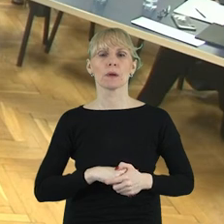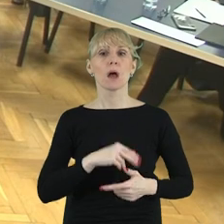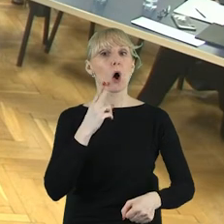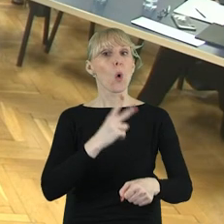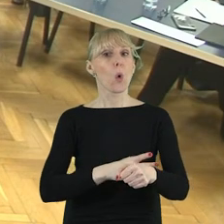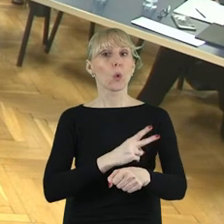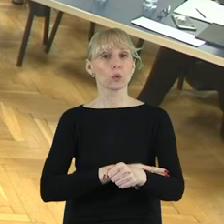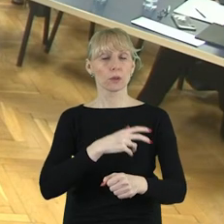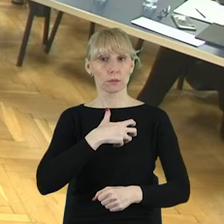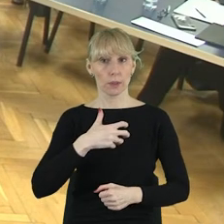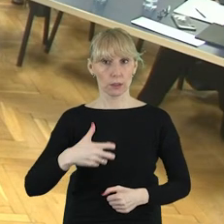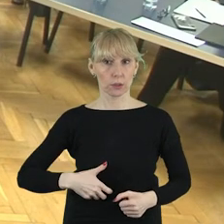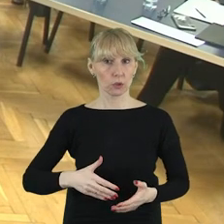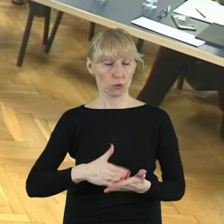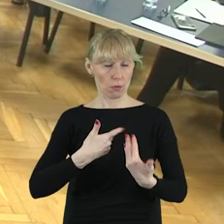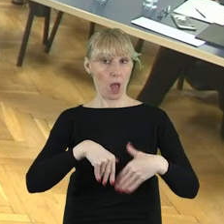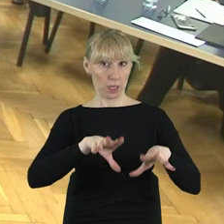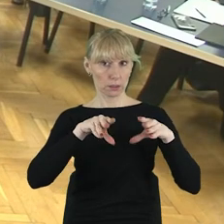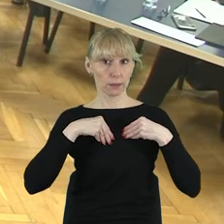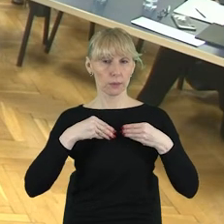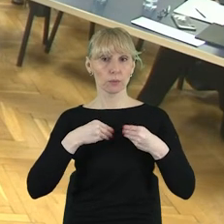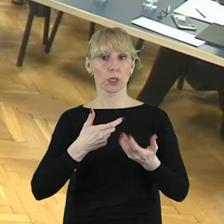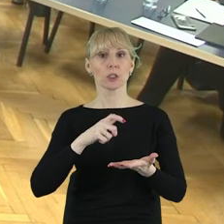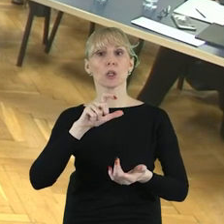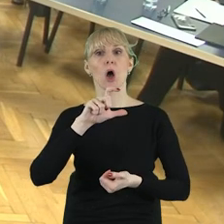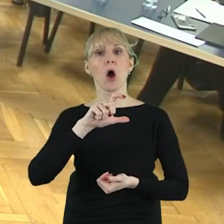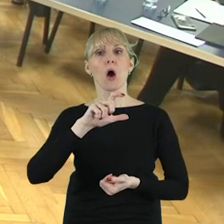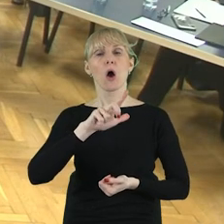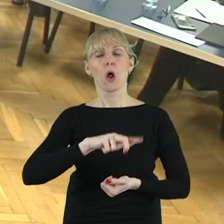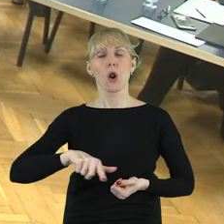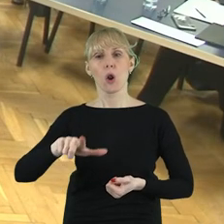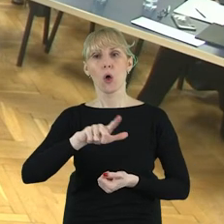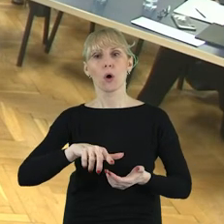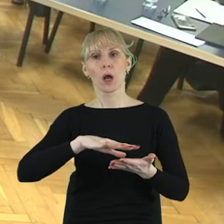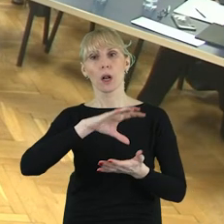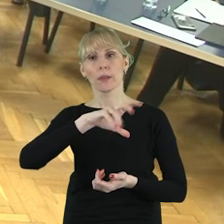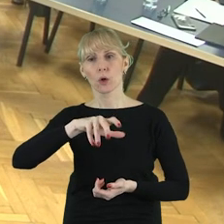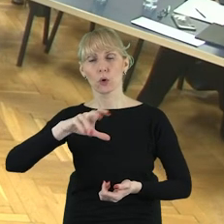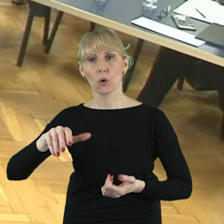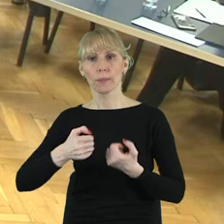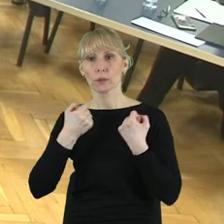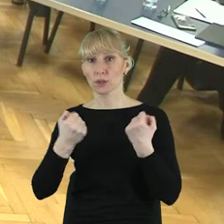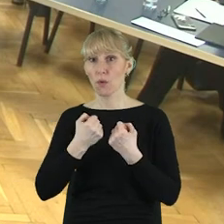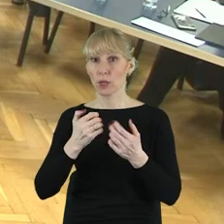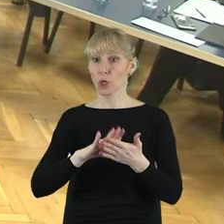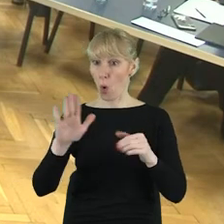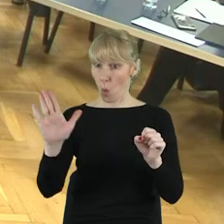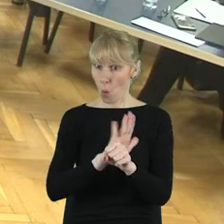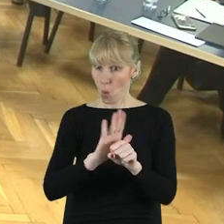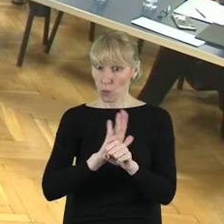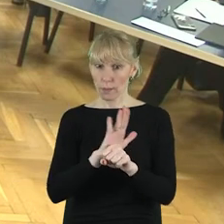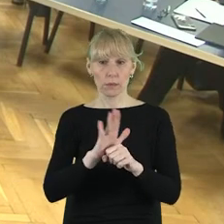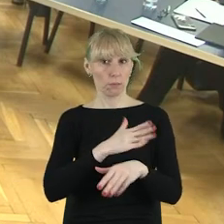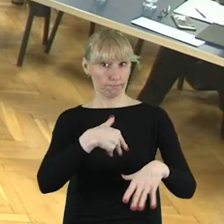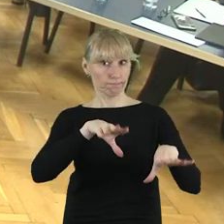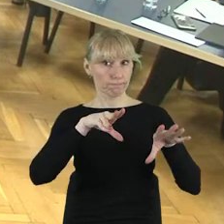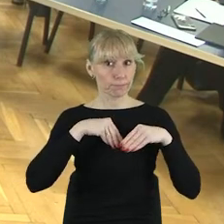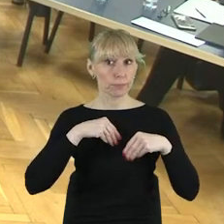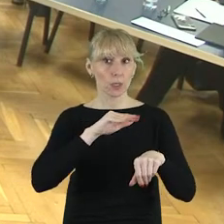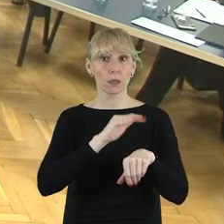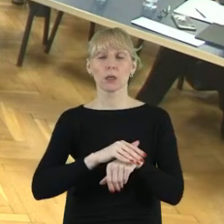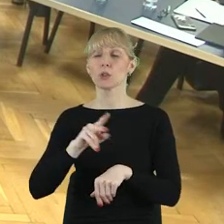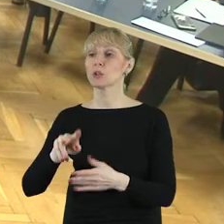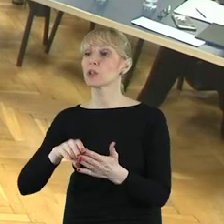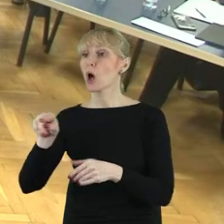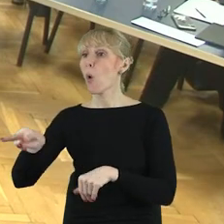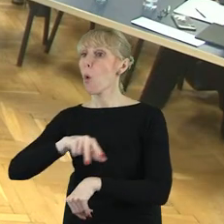Marszałkowski Województwa Słupskiego zaakceptował złożone przez lokalną grupę działania uzupełnienia, czy lokalna grupa działania